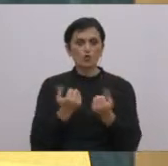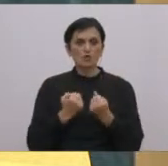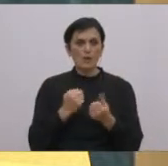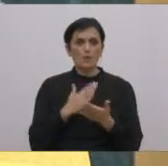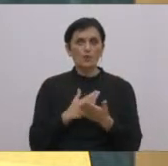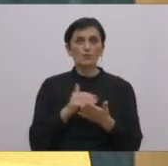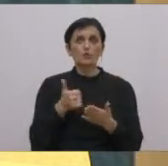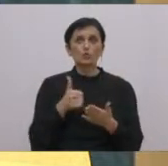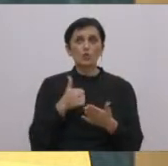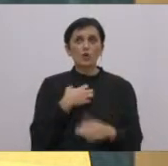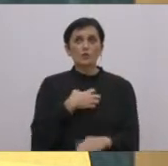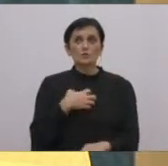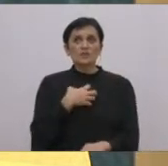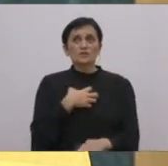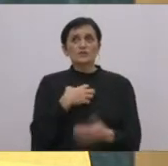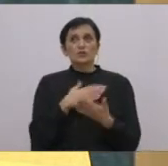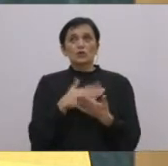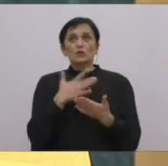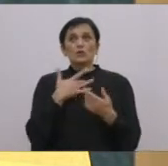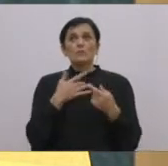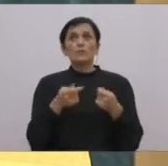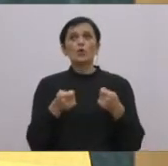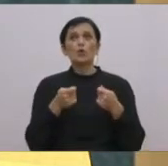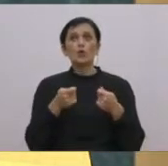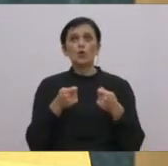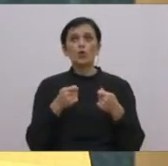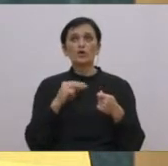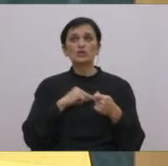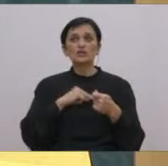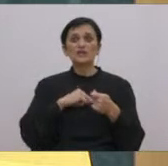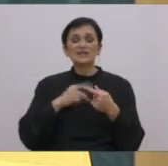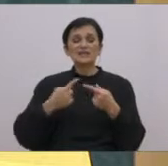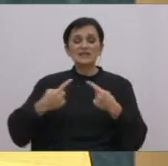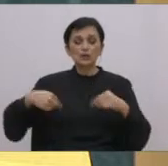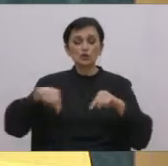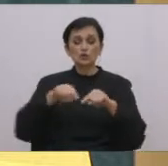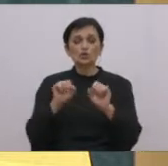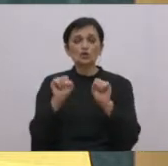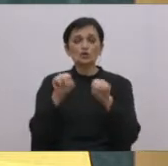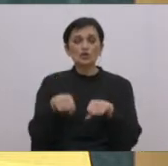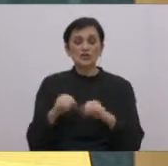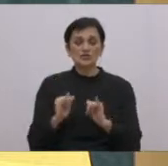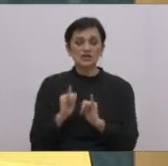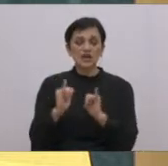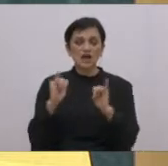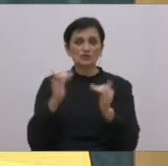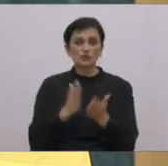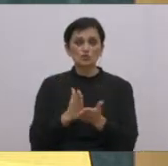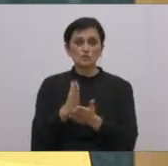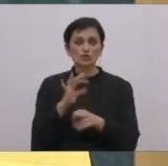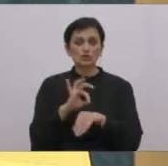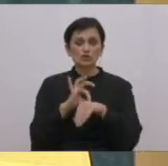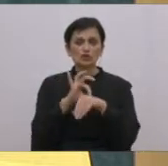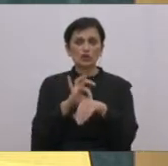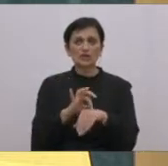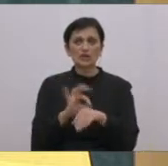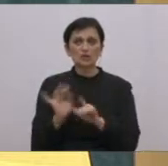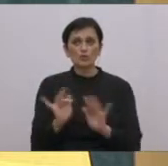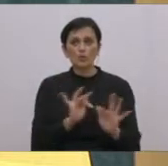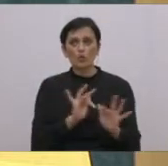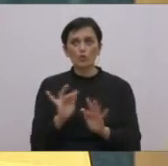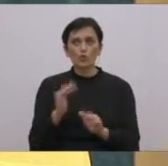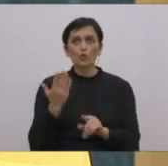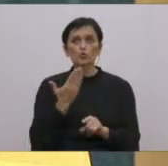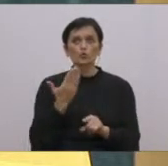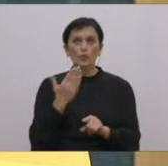როგორც მნიშვნელოვანია მუნიციპალიტეტების ინსტიტუციონალური და შესაძლებლობის განვითარების მიმართულებით ჩატარებული მოქმედებები,